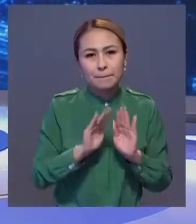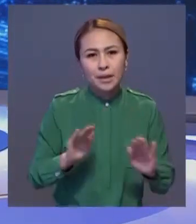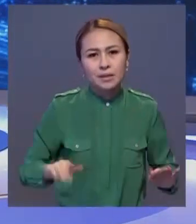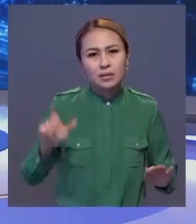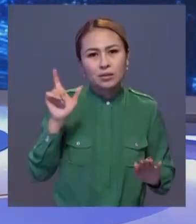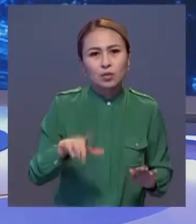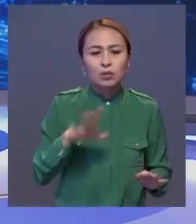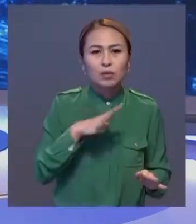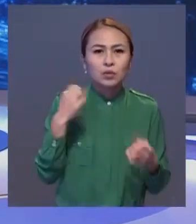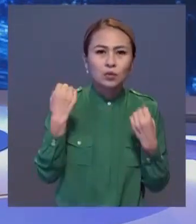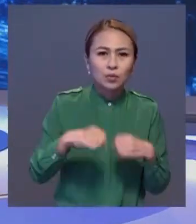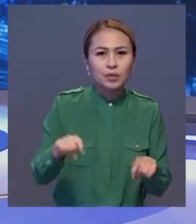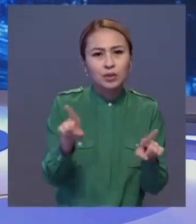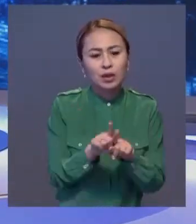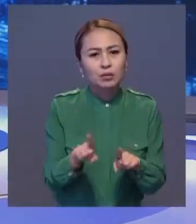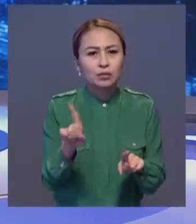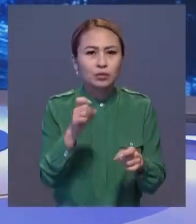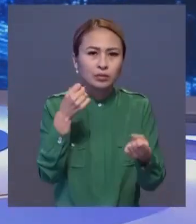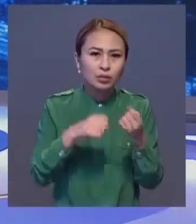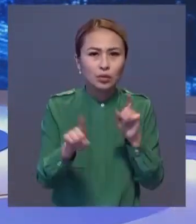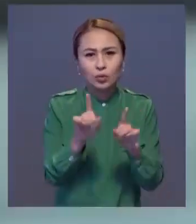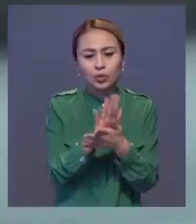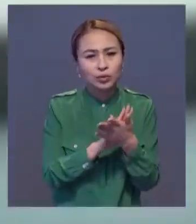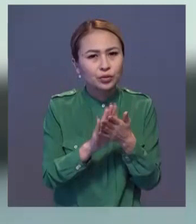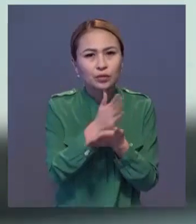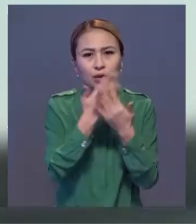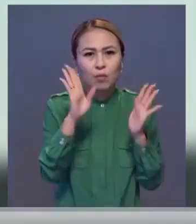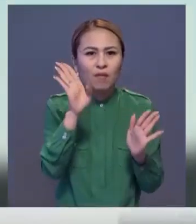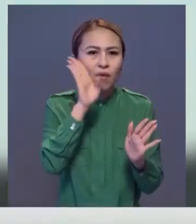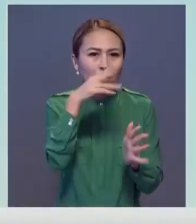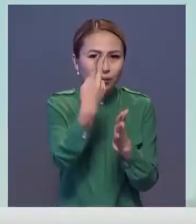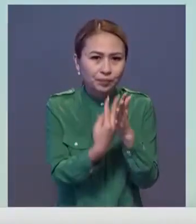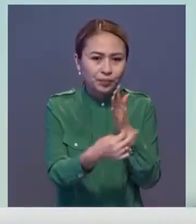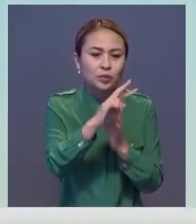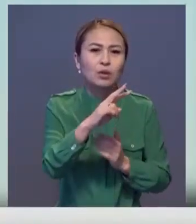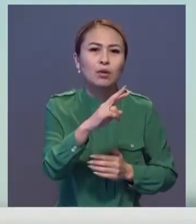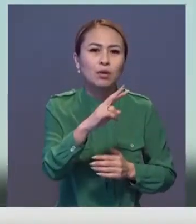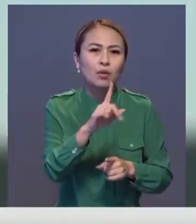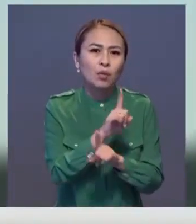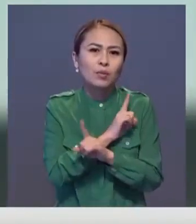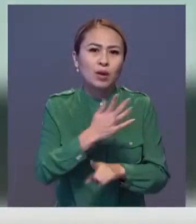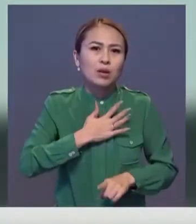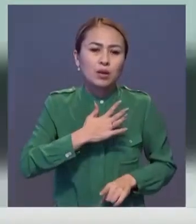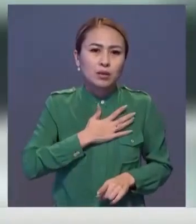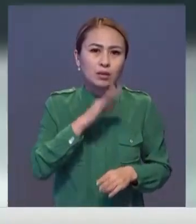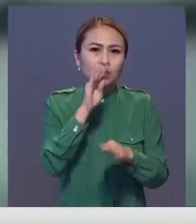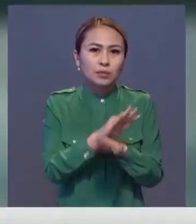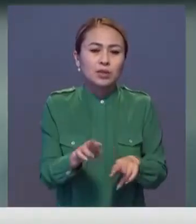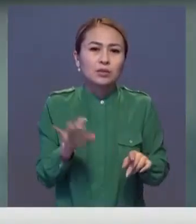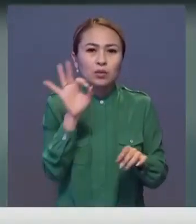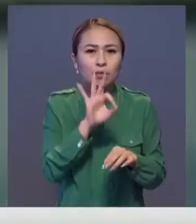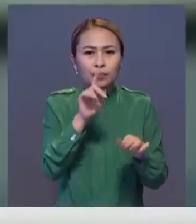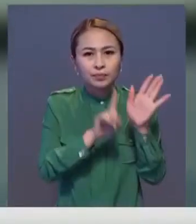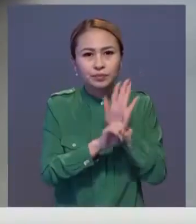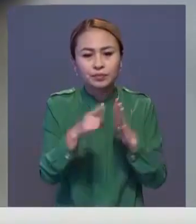баланың денесінен зорлық-зомбылық белгілері табылған жоқ, ол суға батып тұншыққан. Балалардың жоғалу факті фактісі бойынша қылмыстық іс